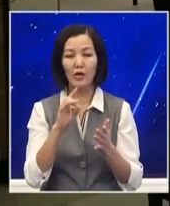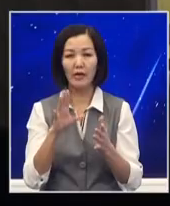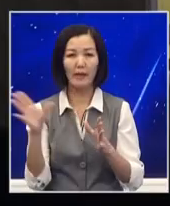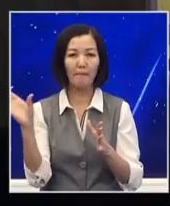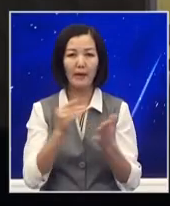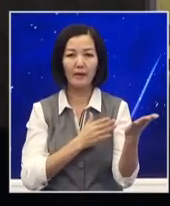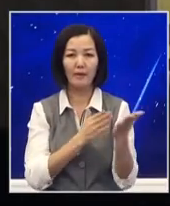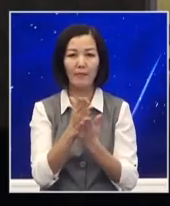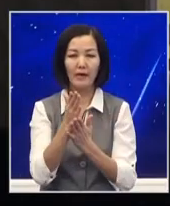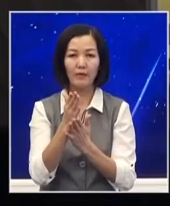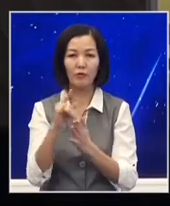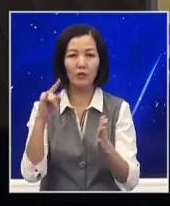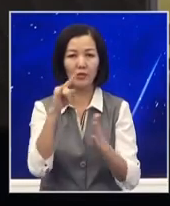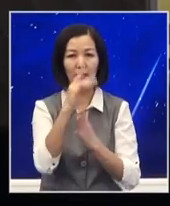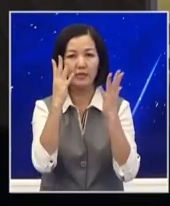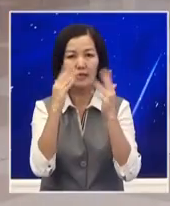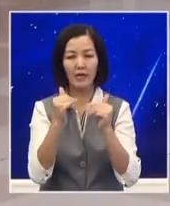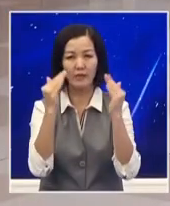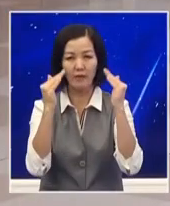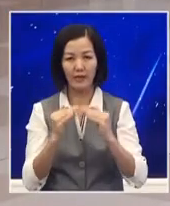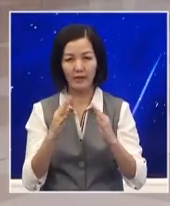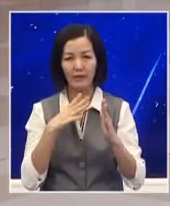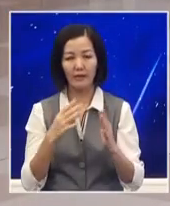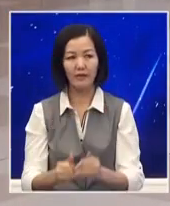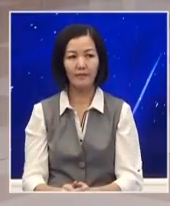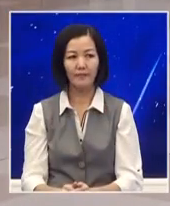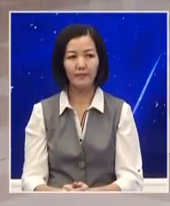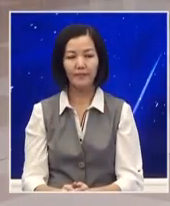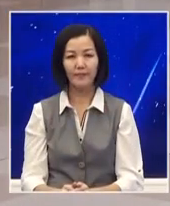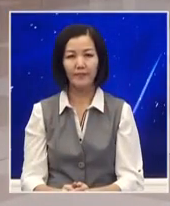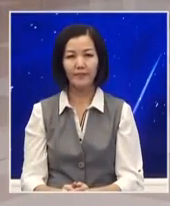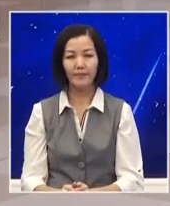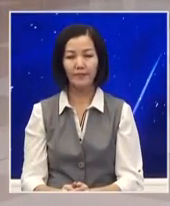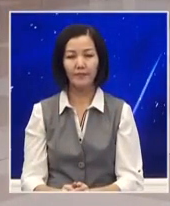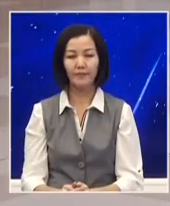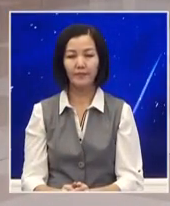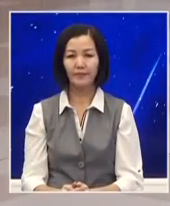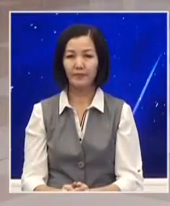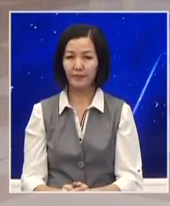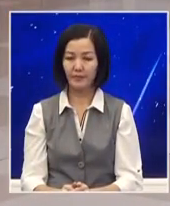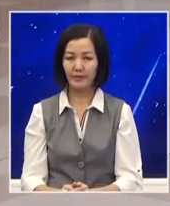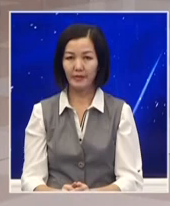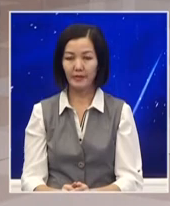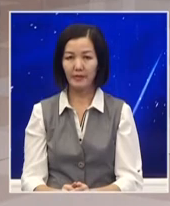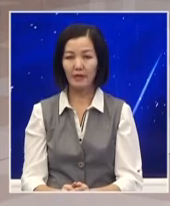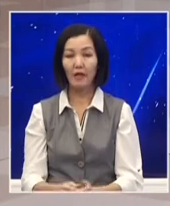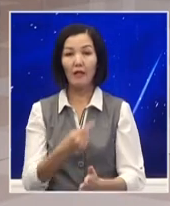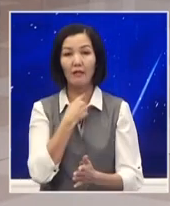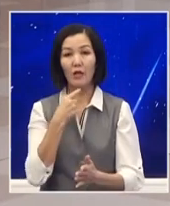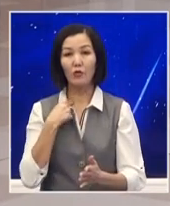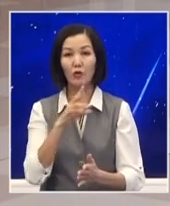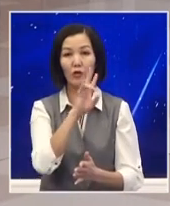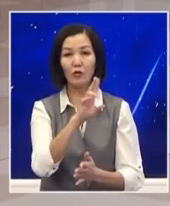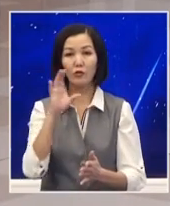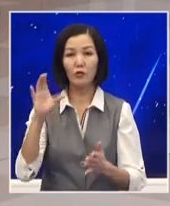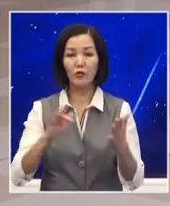барлық бағыт бойынша рейстер саны азайды. С аэропорта города Талдықорған выполняются рейсы в двух направлениях. Талдықорған Нұрсұлтан